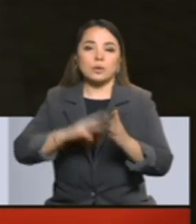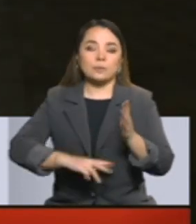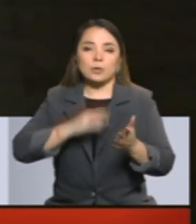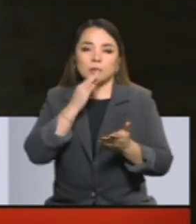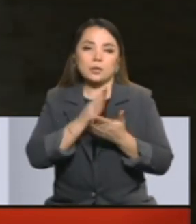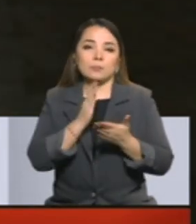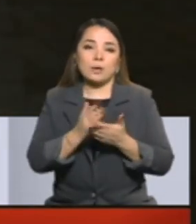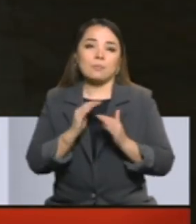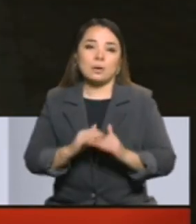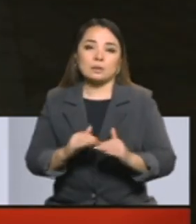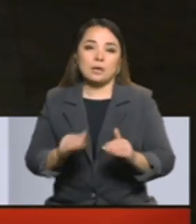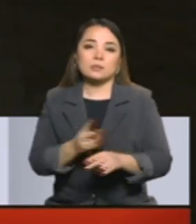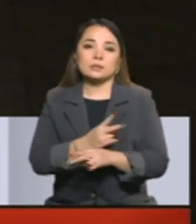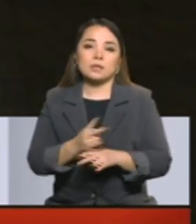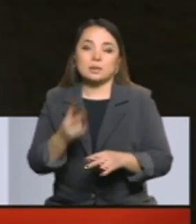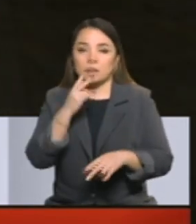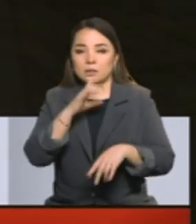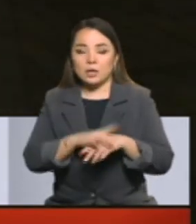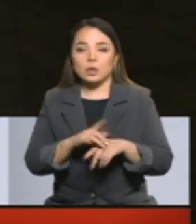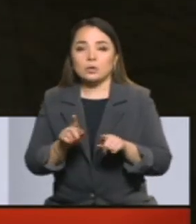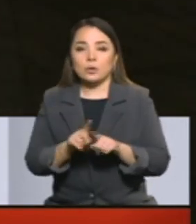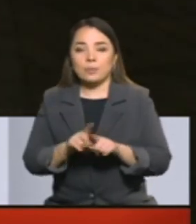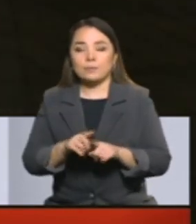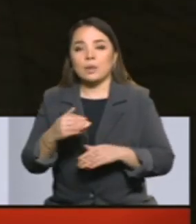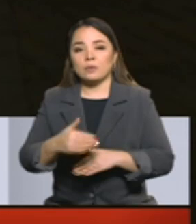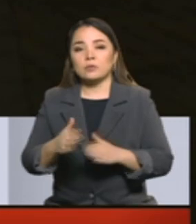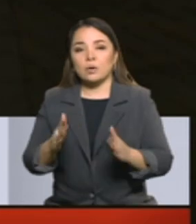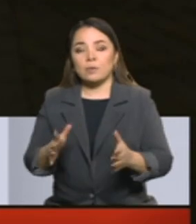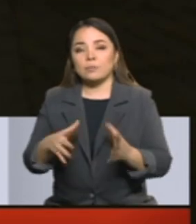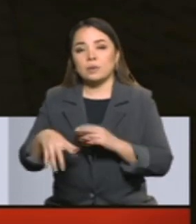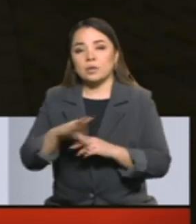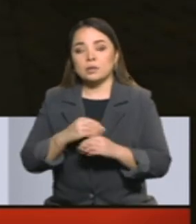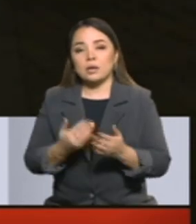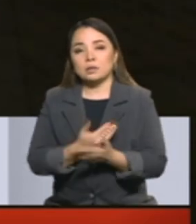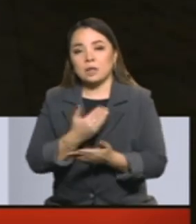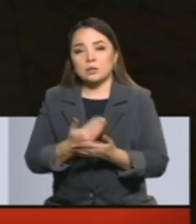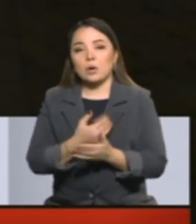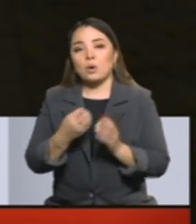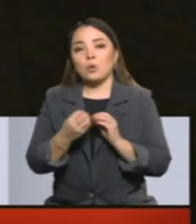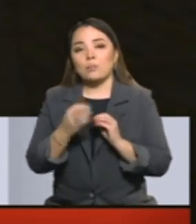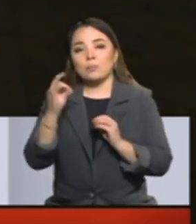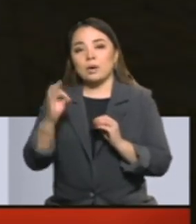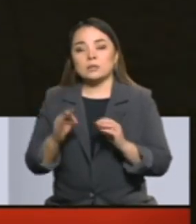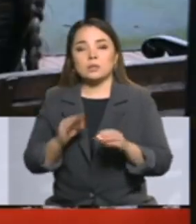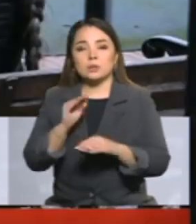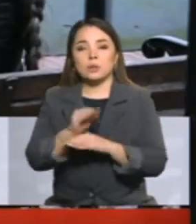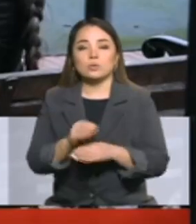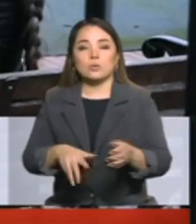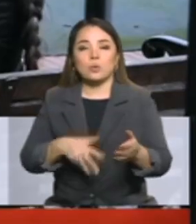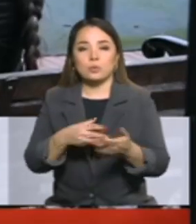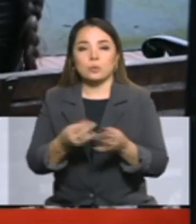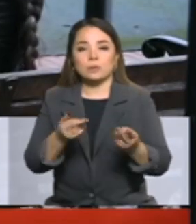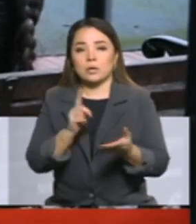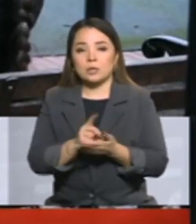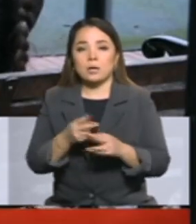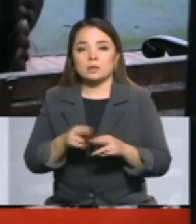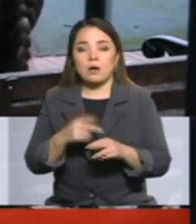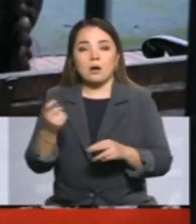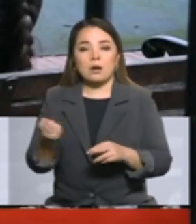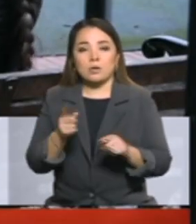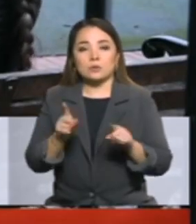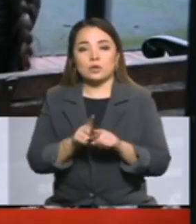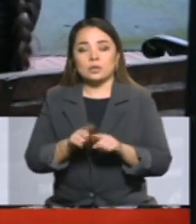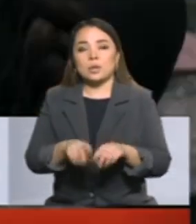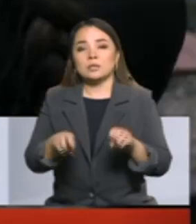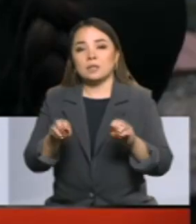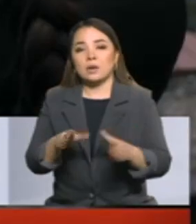ұйғарды. Балаларға зиянды контент көрсеткен үшін платформалар жаһандық кірісінің 10% төлеуге міндеттеледі. Бірақ бұл аздық етеді деп